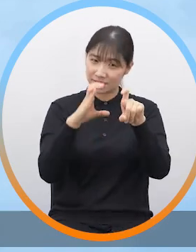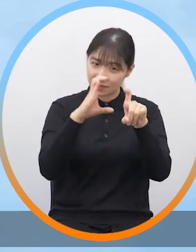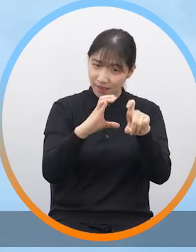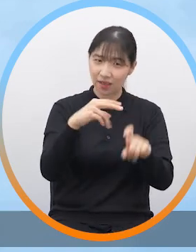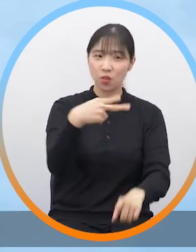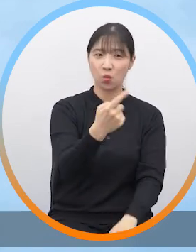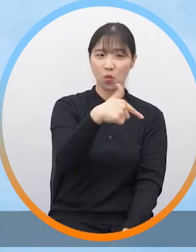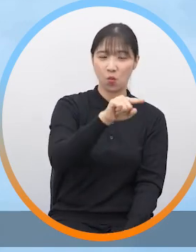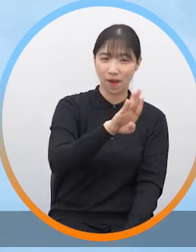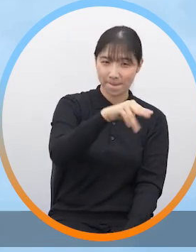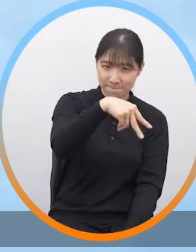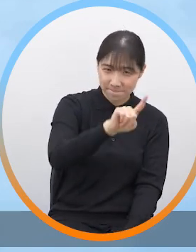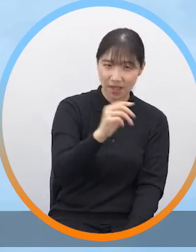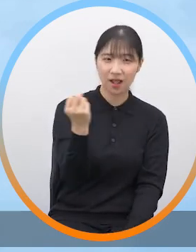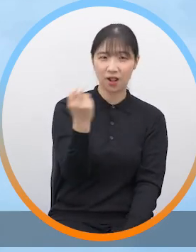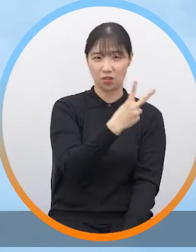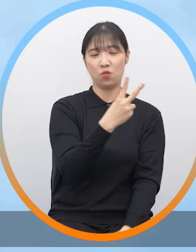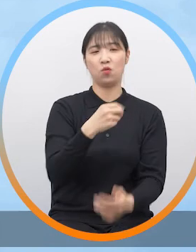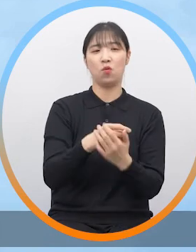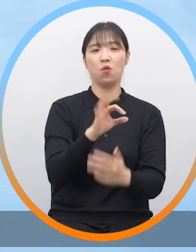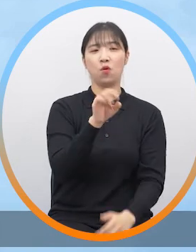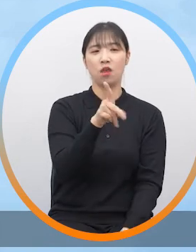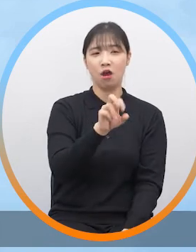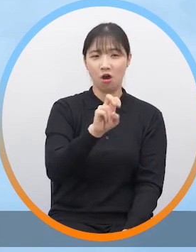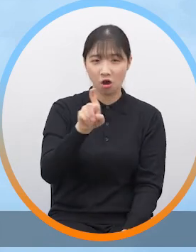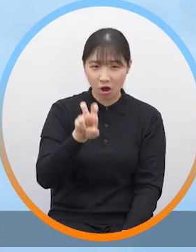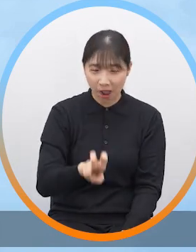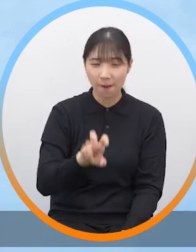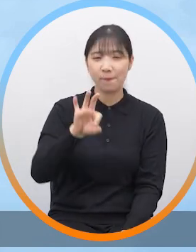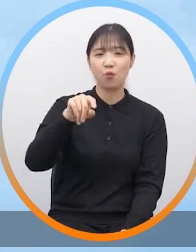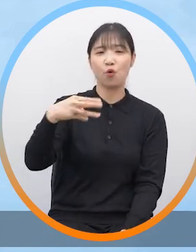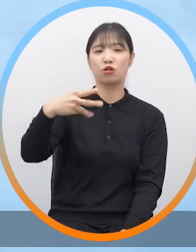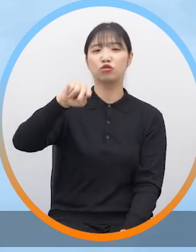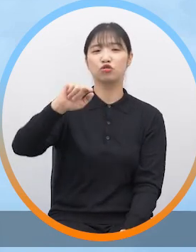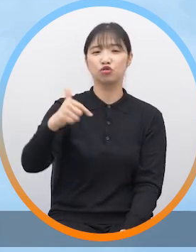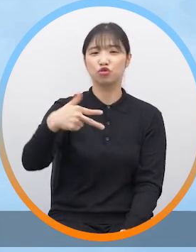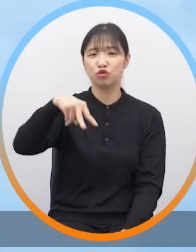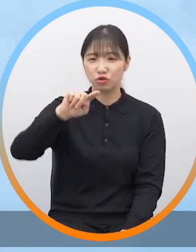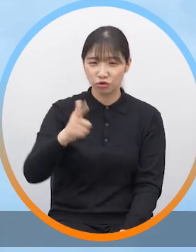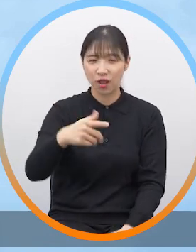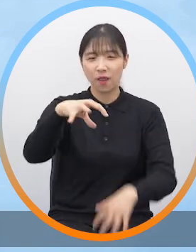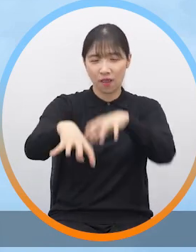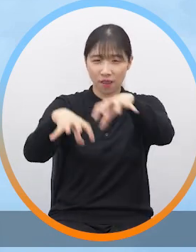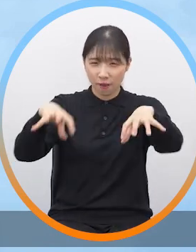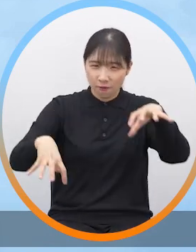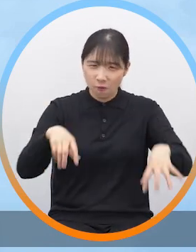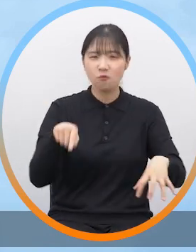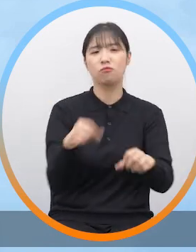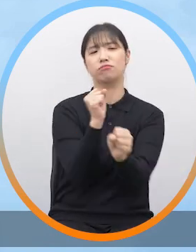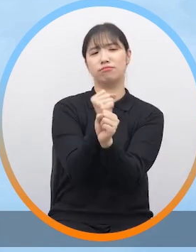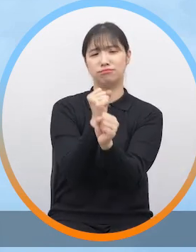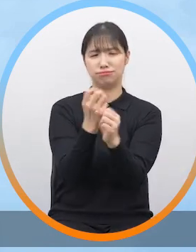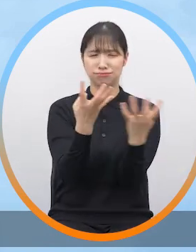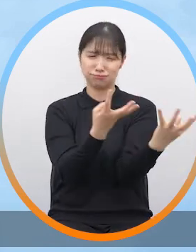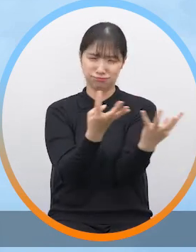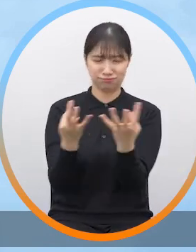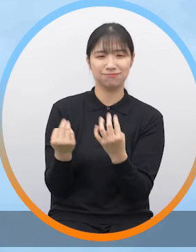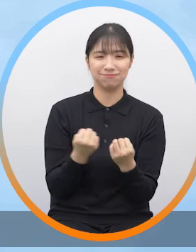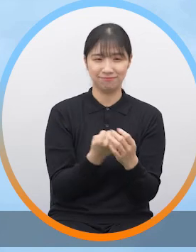도갑사를 비롯해서 영암읍 쪽과 월출산과 이런 여러 곳에 많은 불사가 형성이